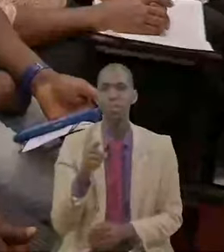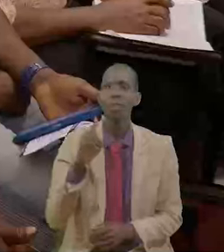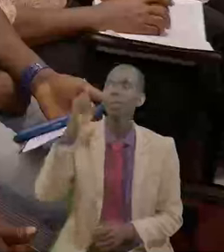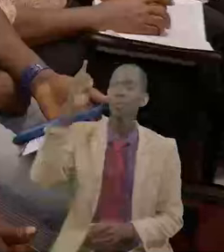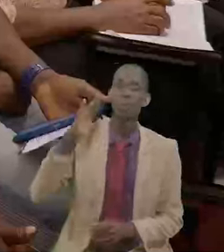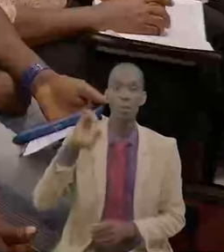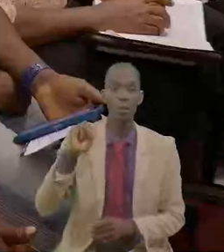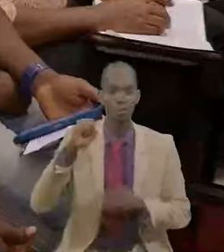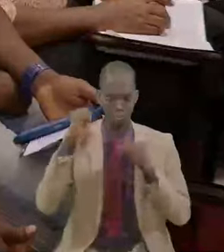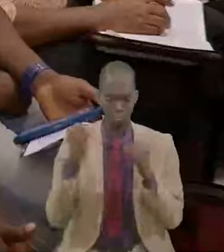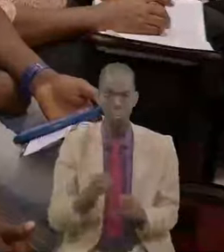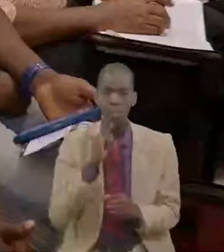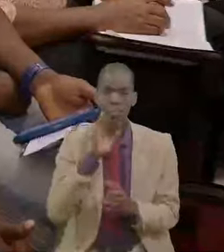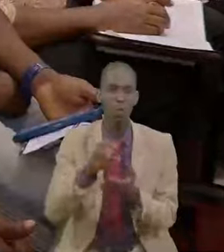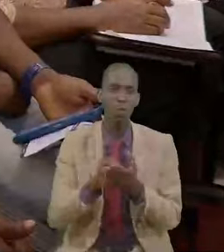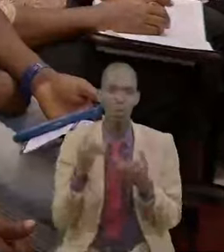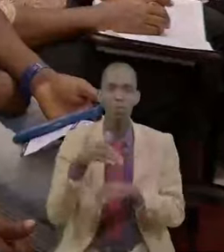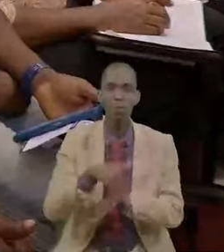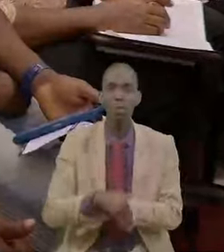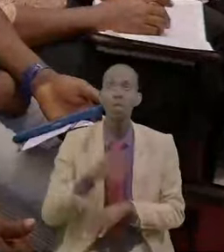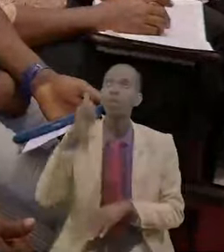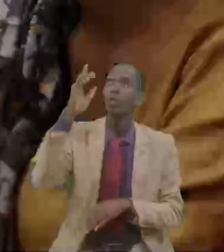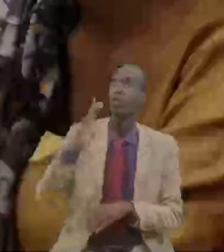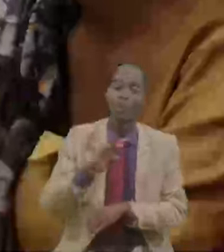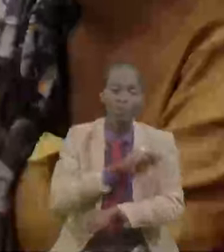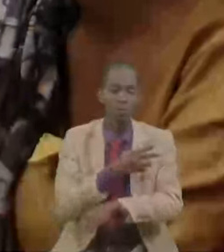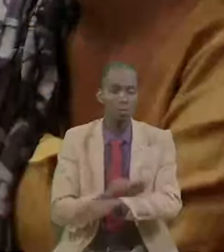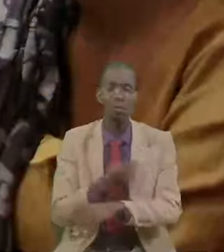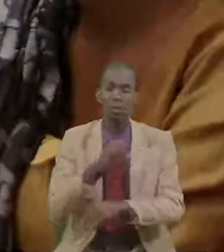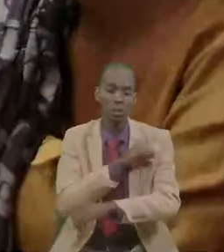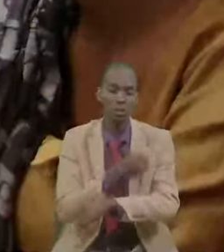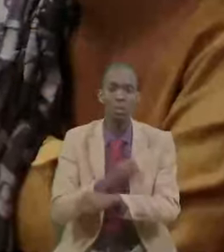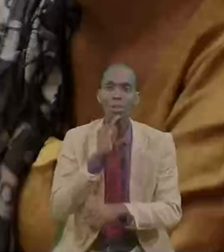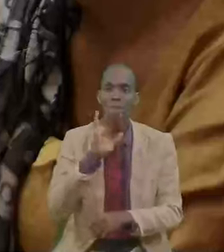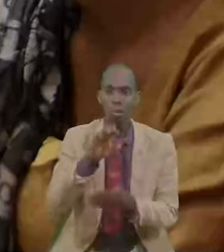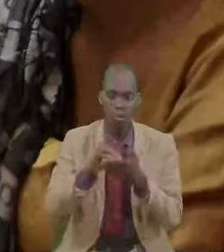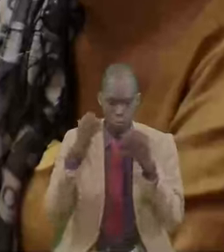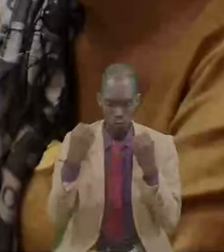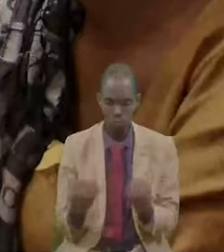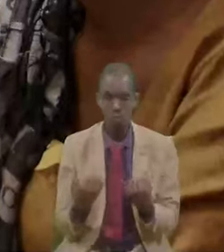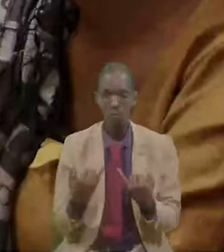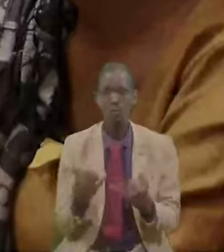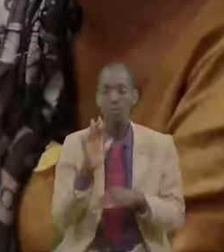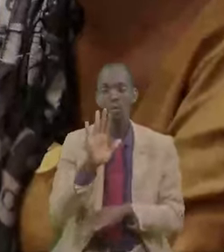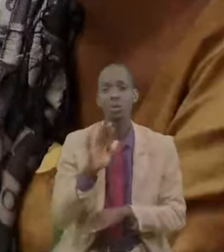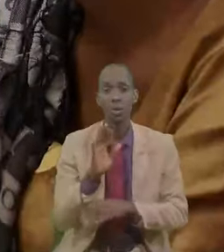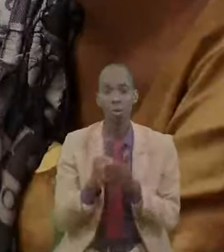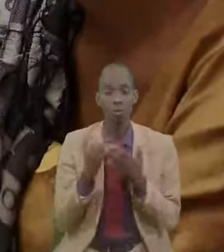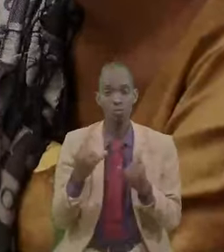de Dieu est pour vous ce soir. La puissance de Dieu est pour vous ce